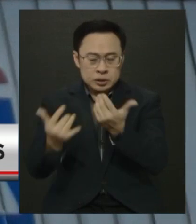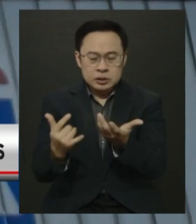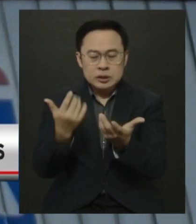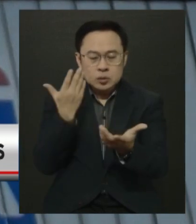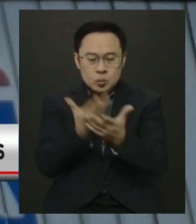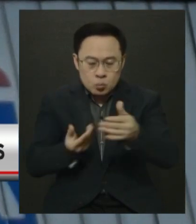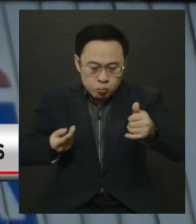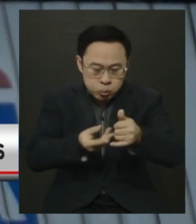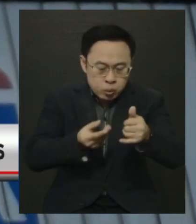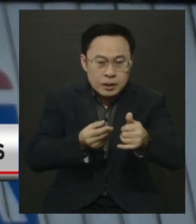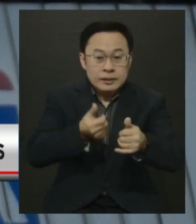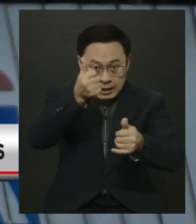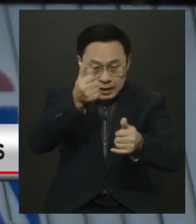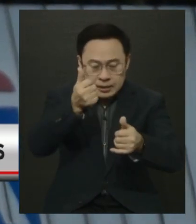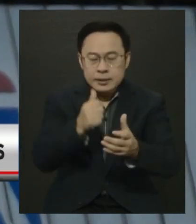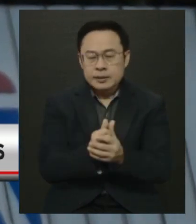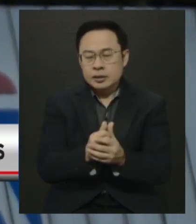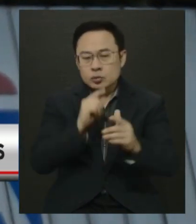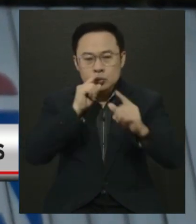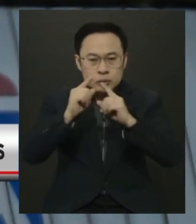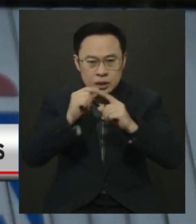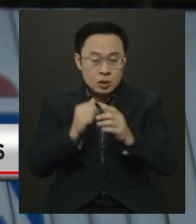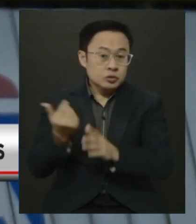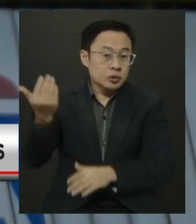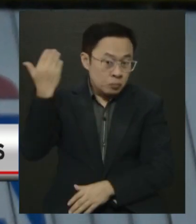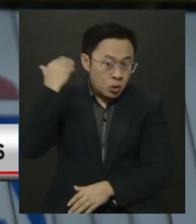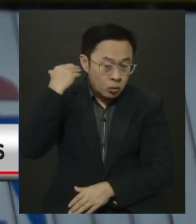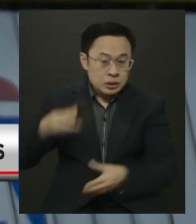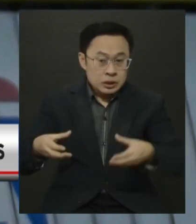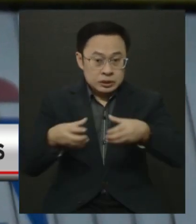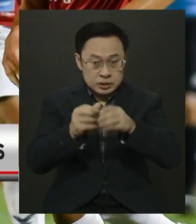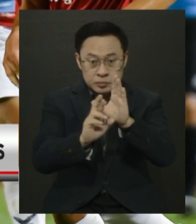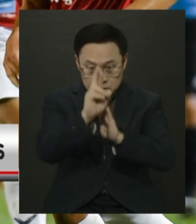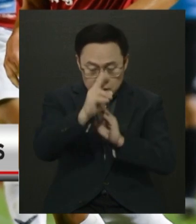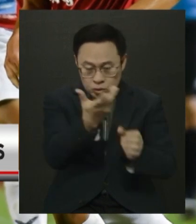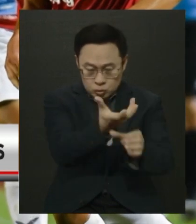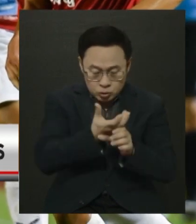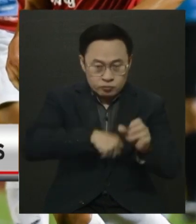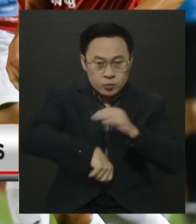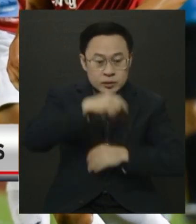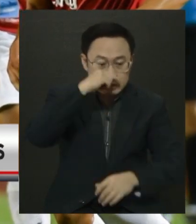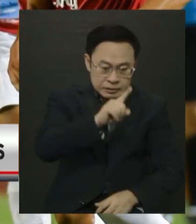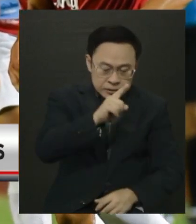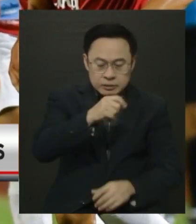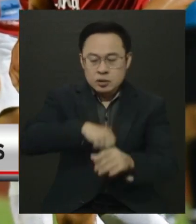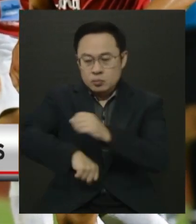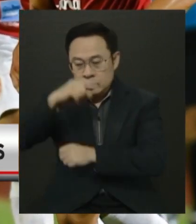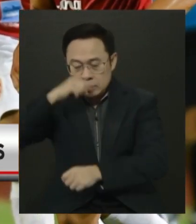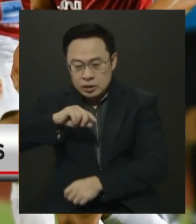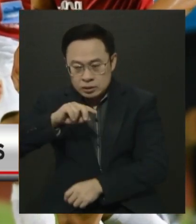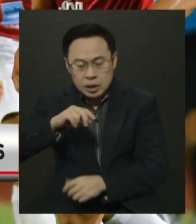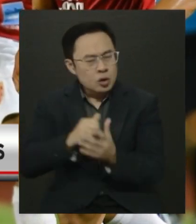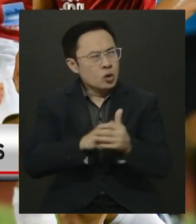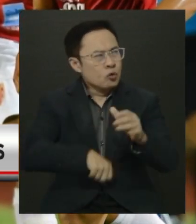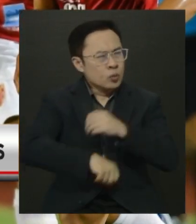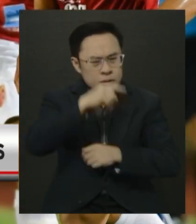าดไหนด้วยเพราะว่าเชียงรายนี่ก็ขึ้นชื่อว่ายุคนึงเนี่ยเขาได้มาทุกแชมป์แล้วนะแชมป์ไทยลีกแชมป์บอลถ้วยก็ได้มาครบแล้วแต ่ ว่ายุคนี้อาจจะเป็